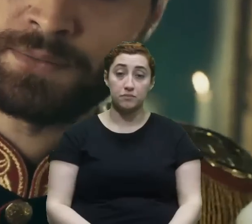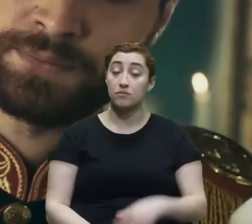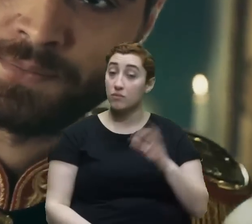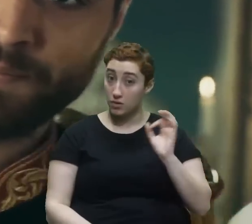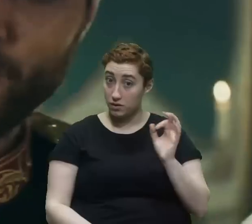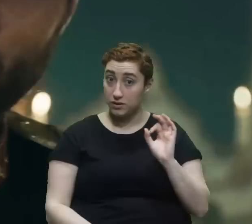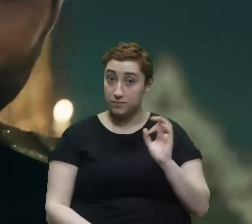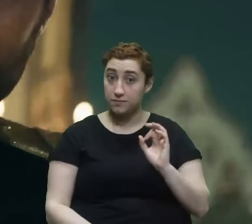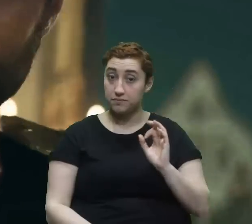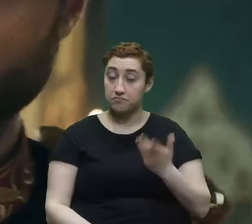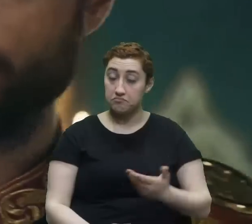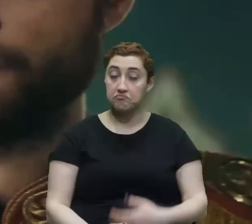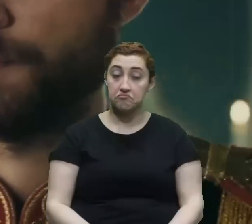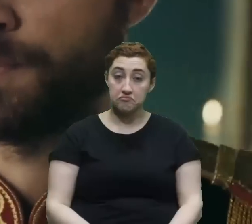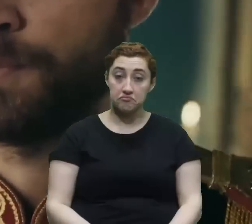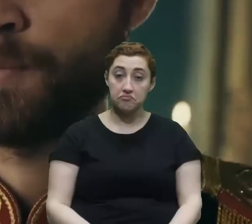Ya, demek öyle.